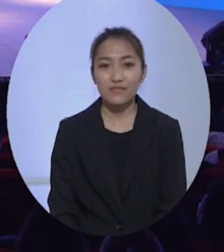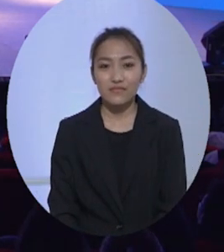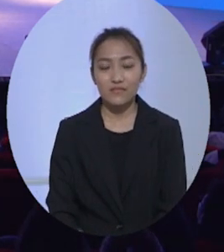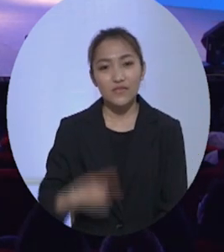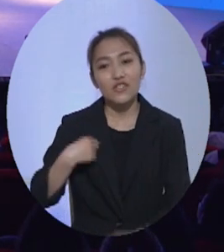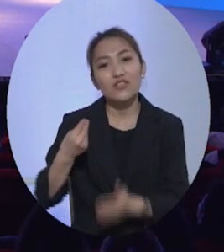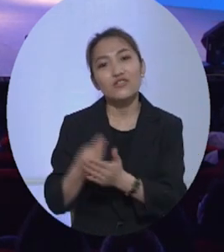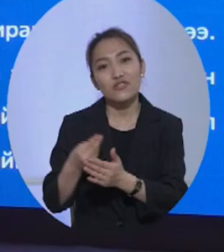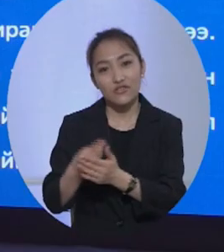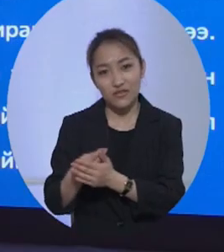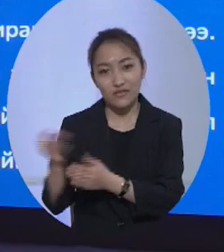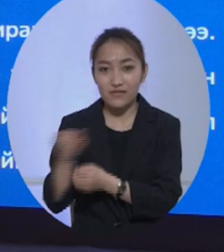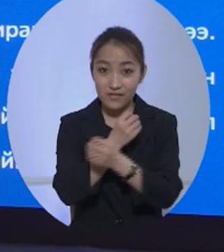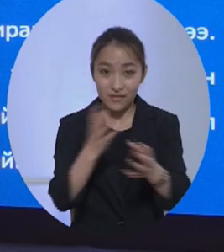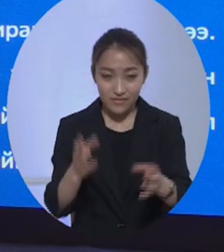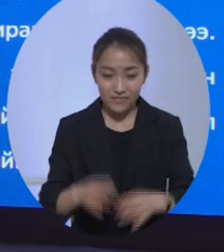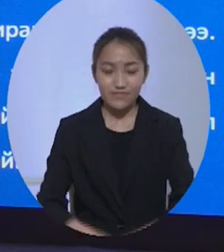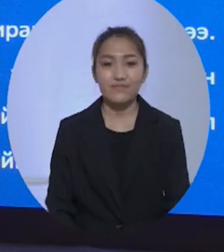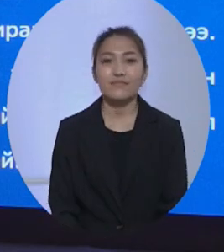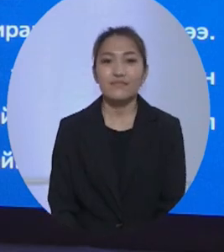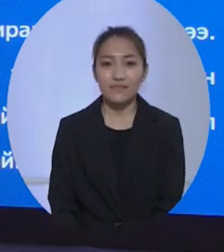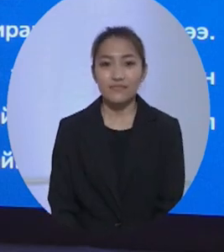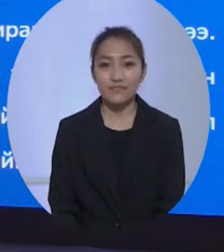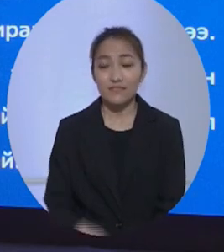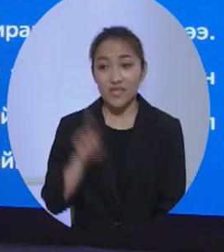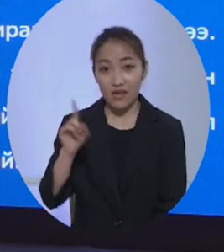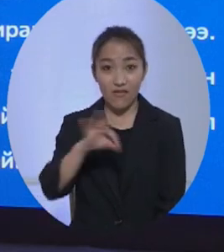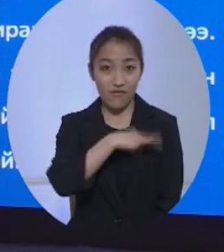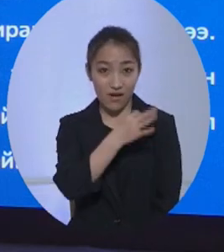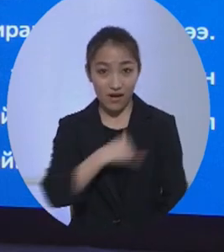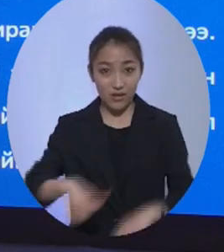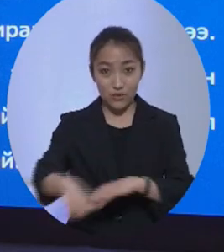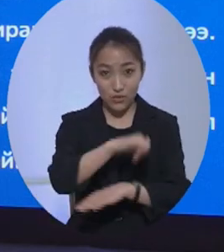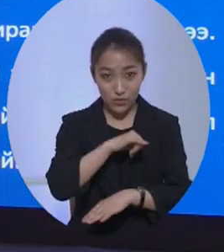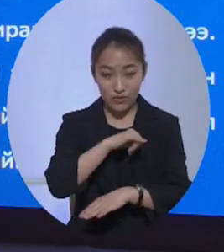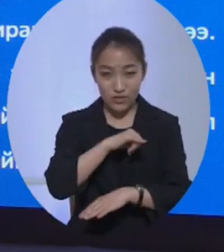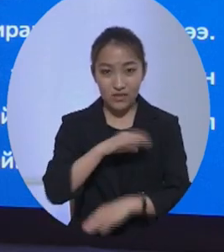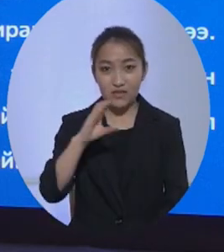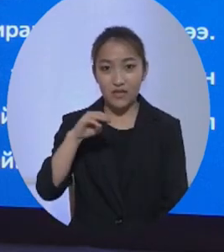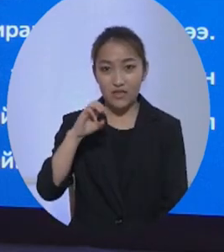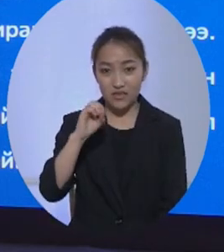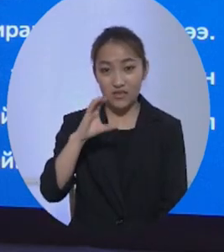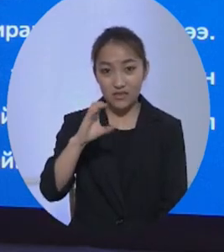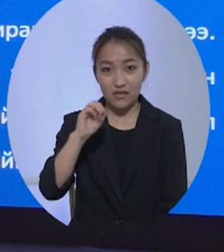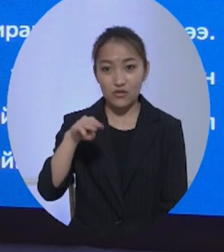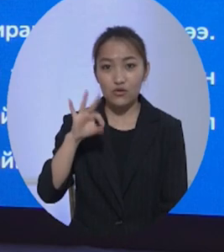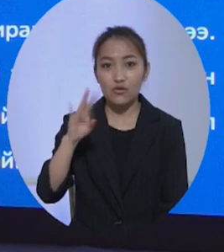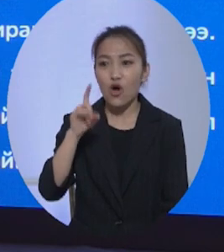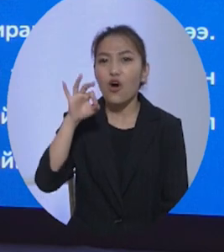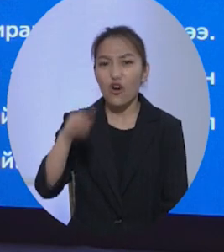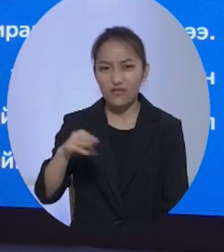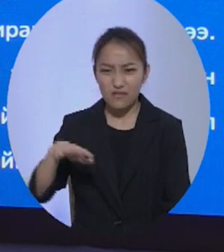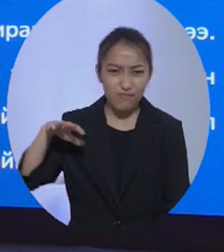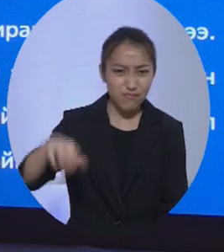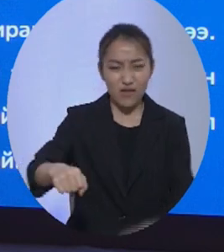зүгээр нэг жишээ татъя л да тийм ээ. Өөрөөр хэлэх юм бол Францын Седон хотыг эзлэсний дараа тэр Седон хотын